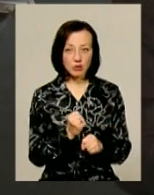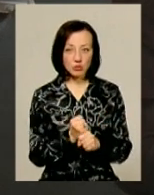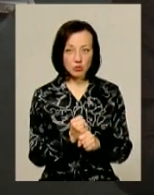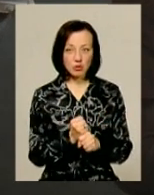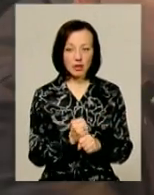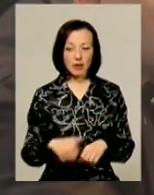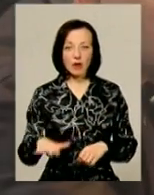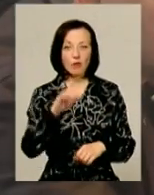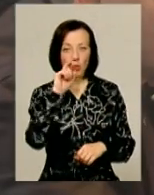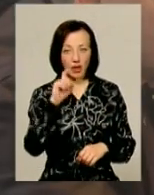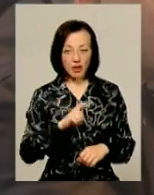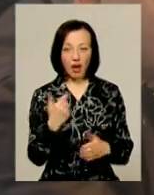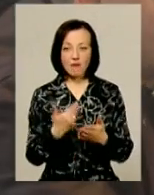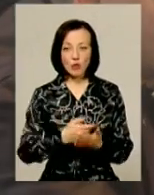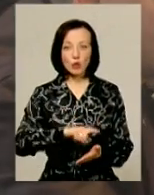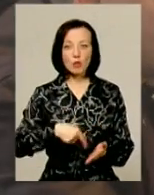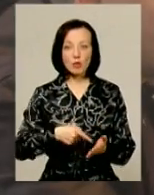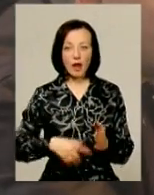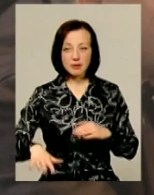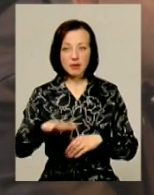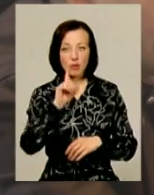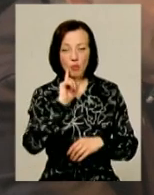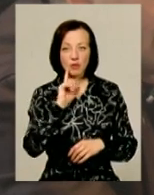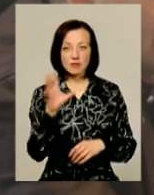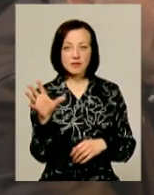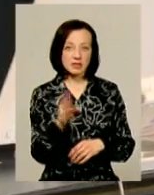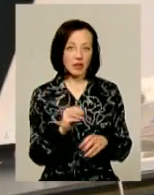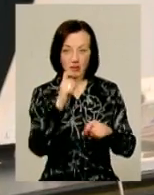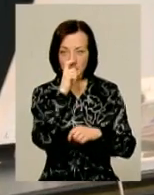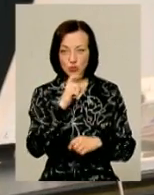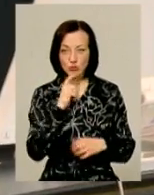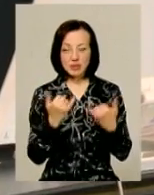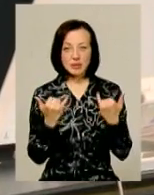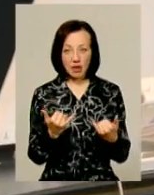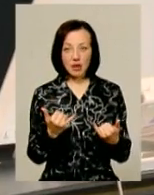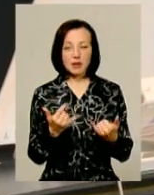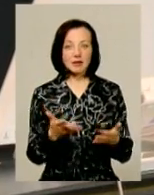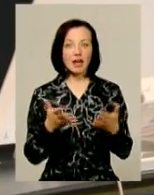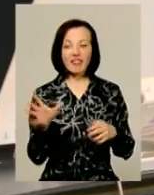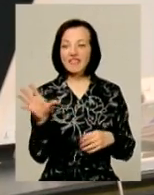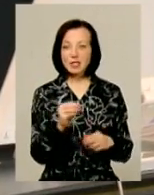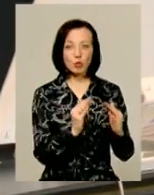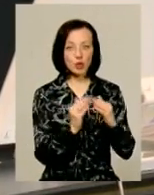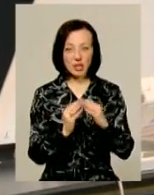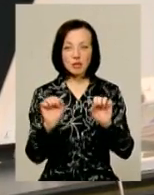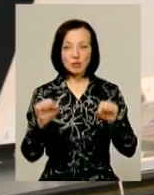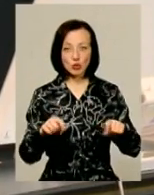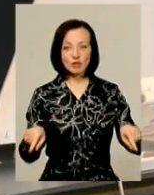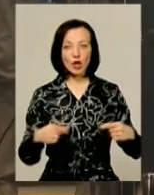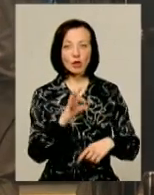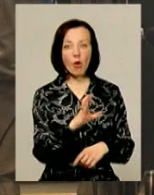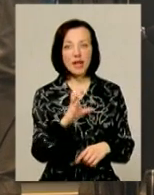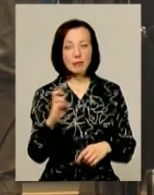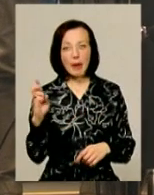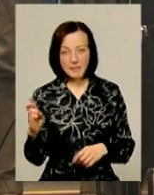нашій Україні. А от у комунальній царині поки що все у тумані. Вже зараз ясно, що далеко не усі будинки зможуть створити